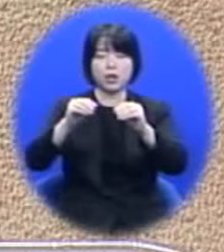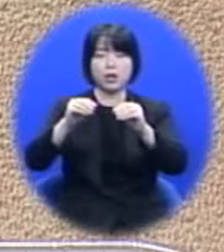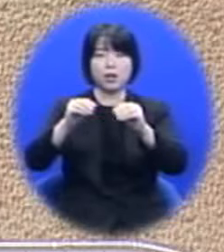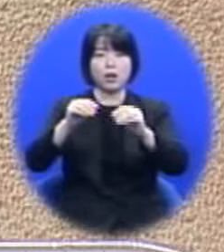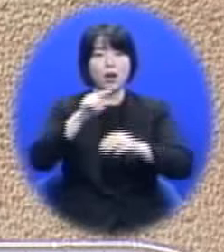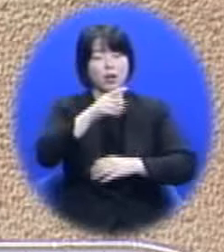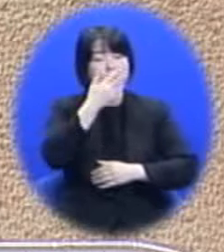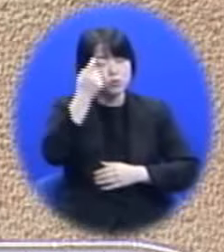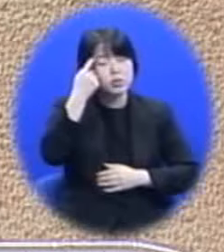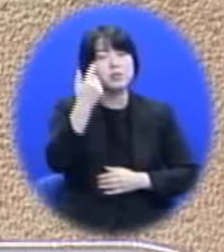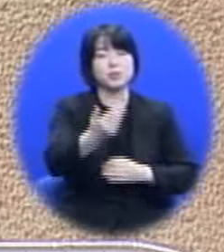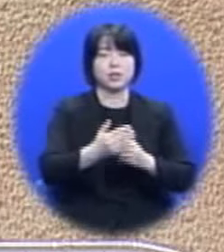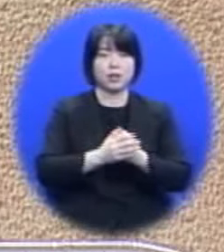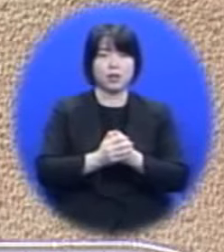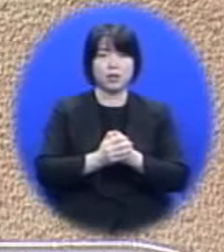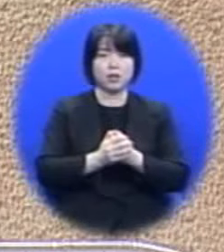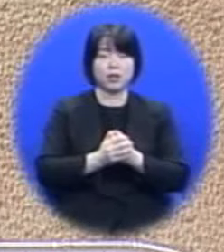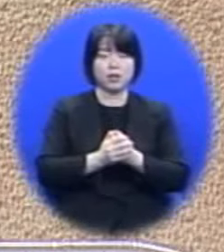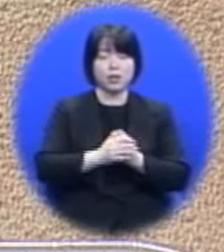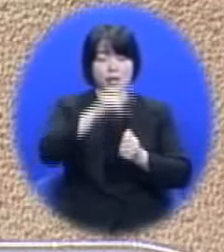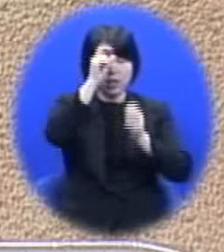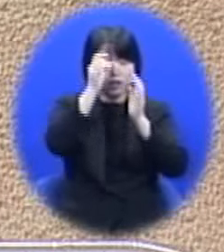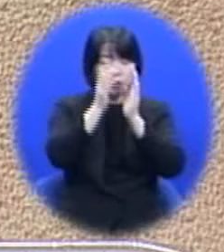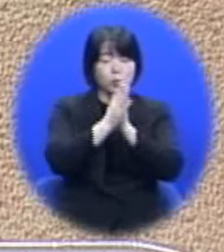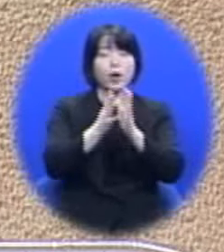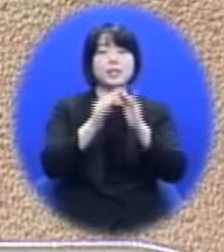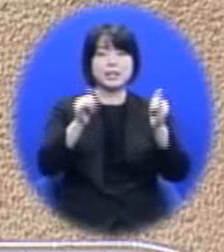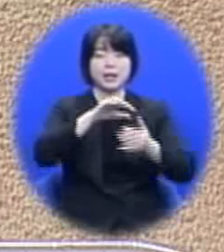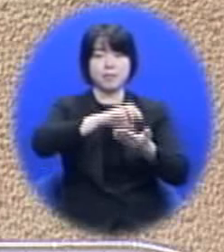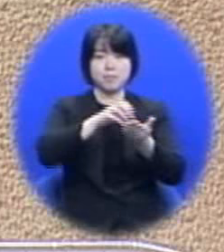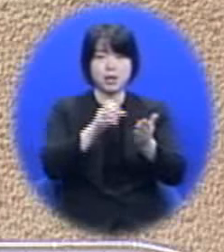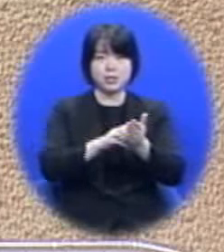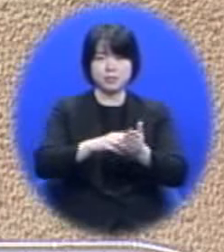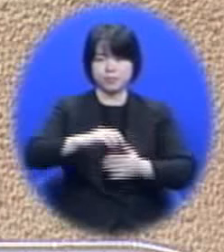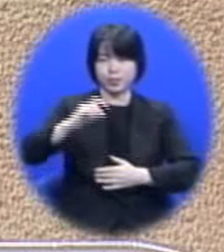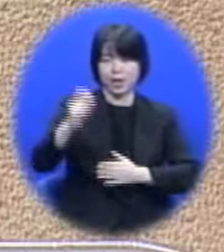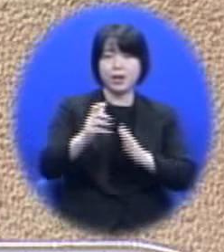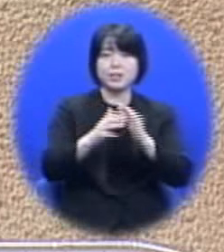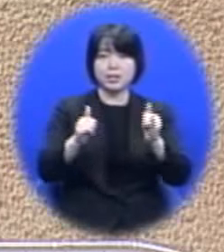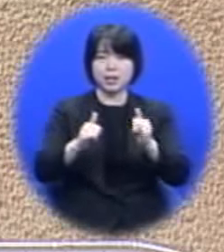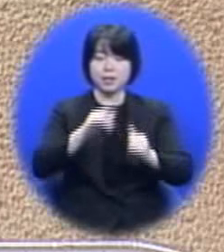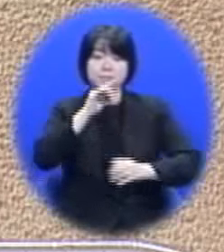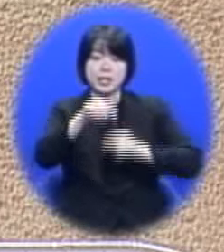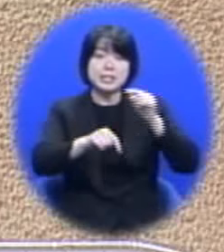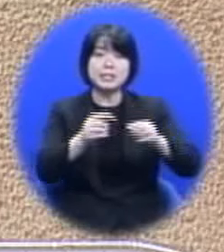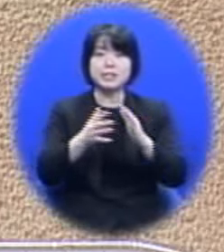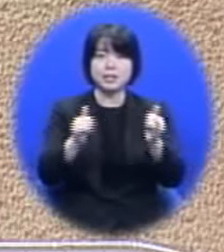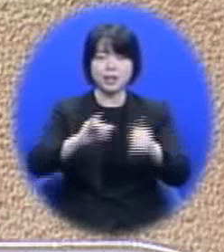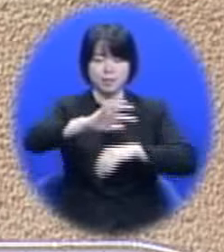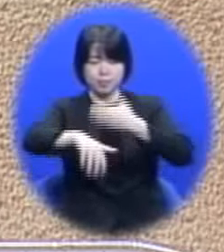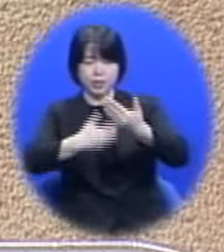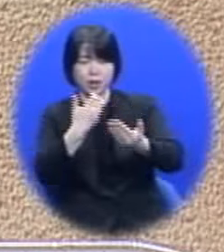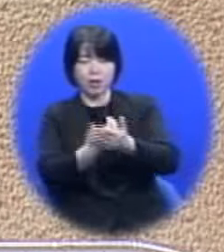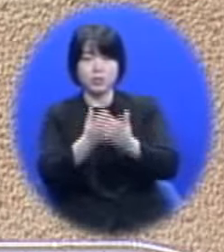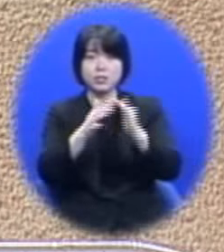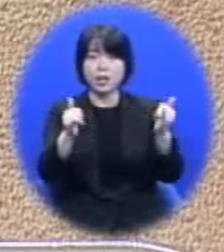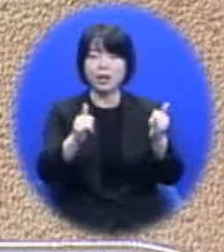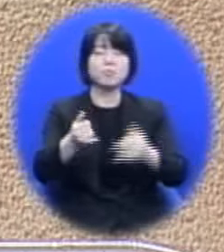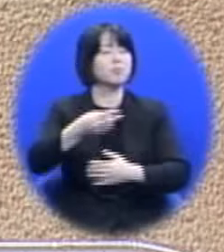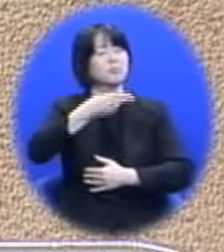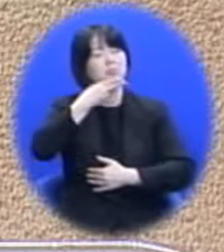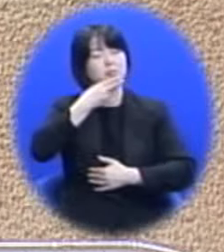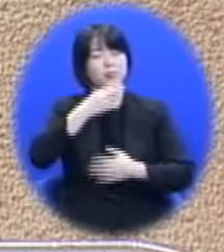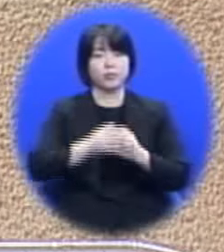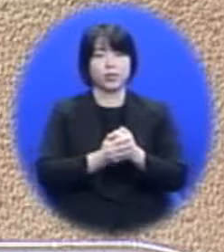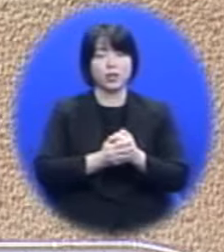기도하는 자만큼 강력한 사람, 실천적인 사람, 개혁적인 사람 없어요.